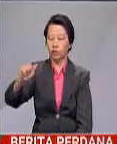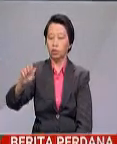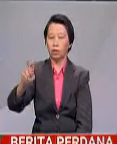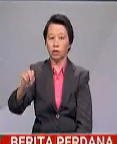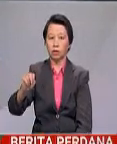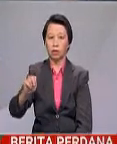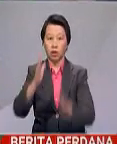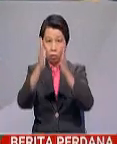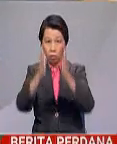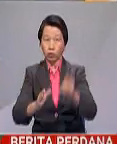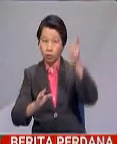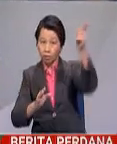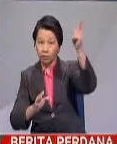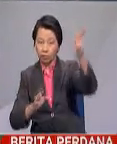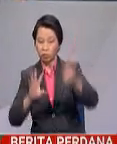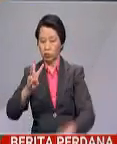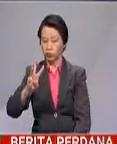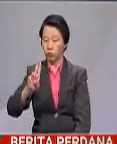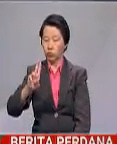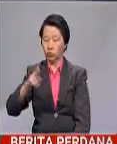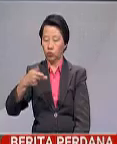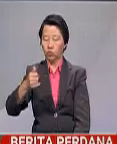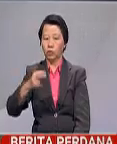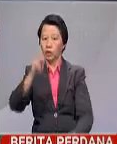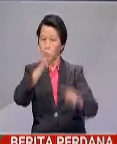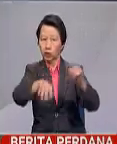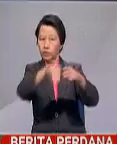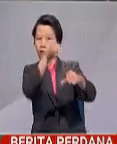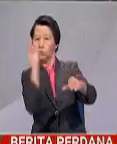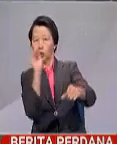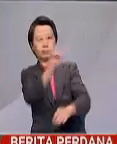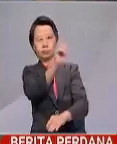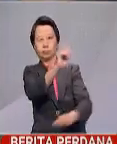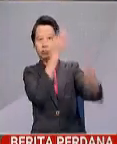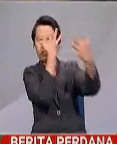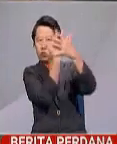Orang di Wuhan ni tak boleh keluar, pergi luar.